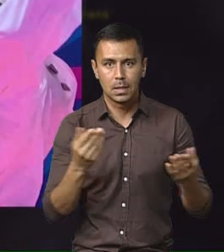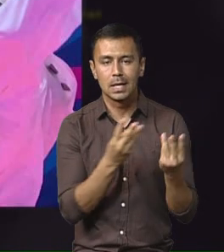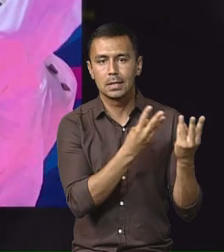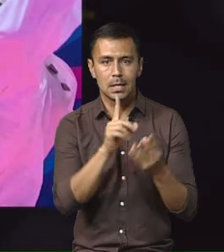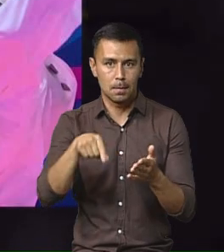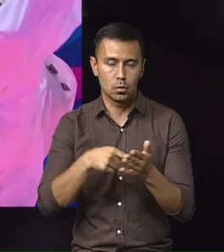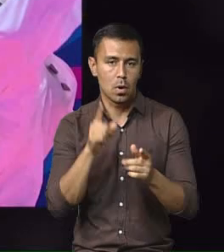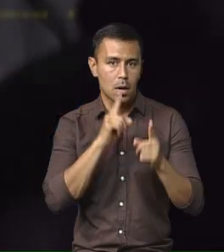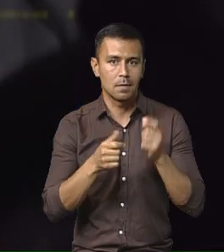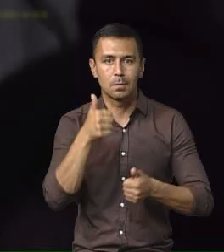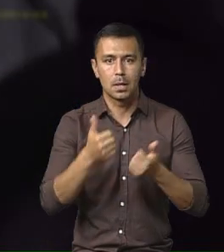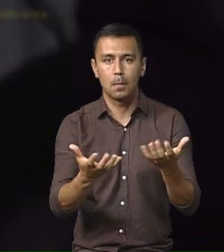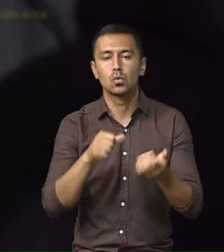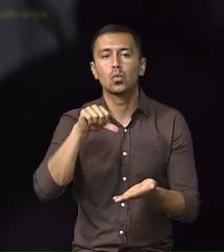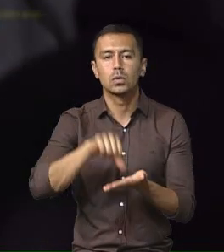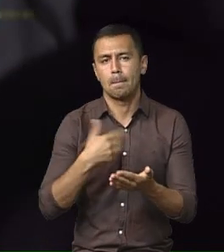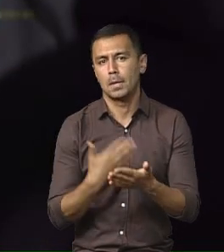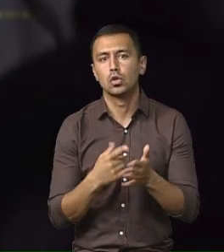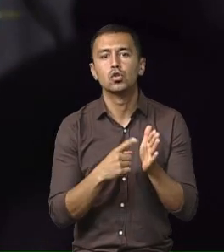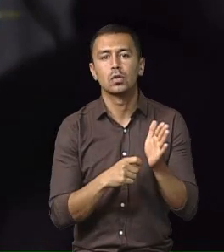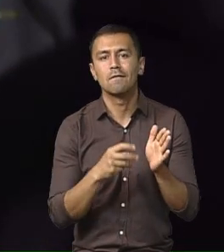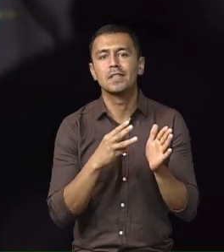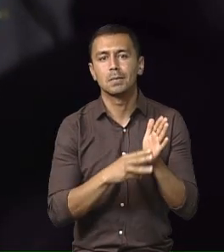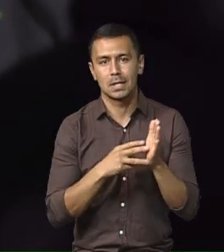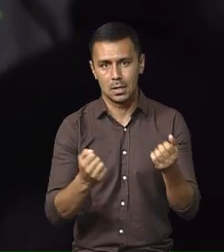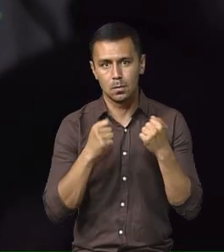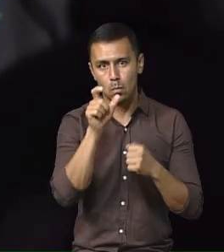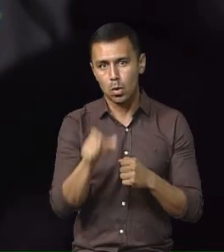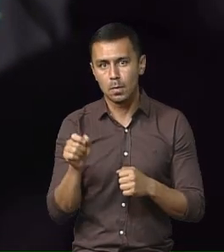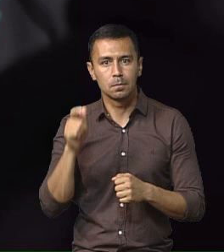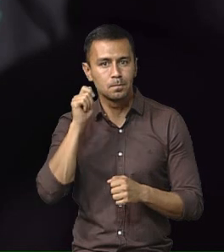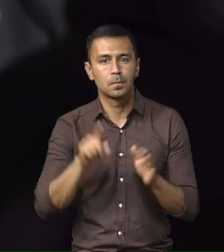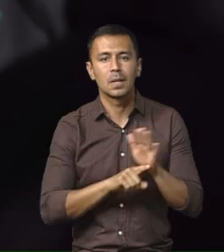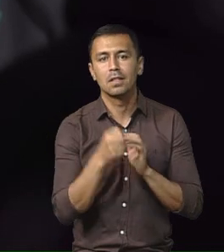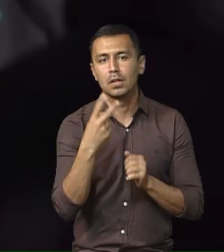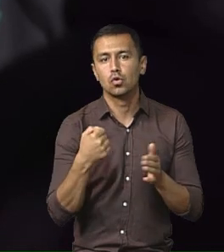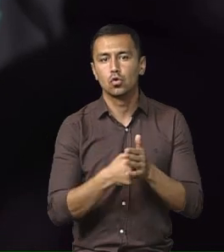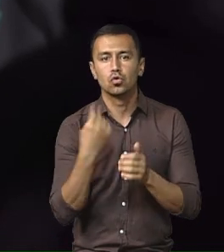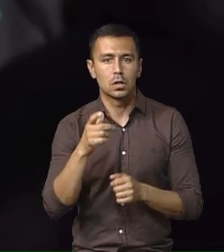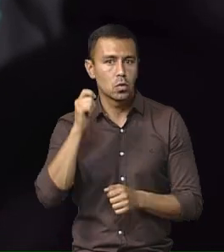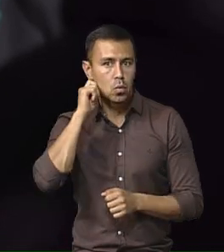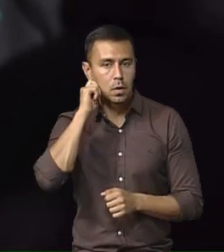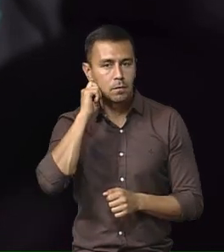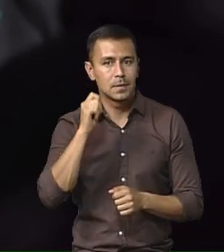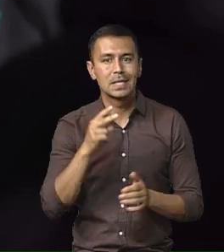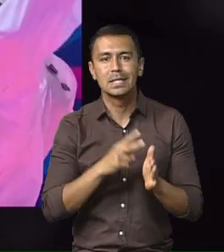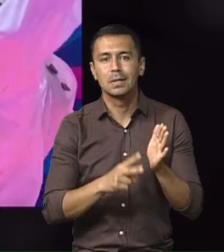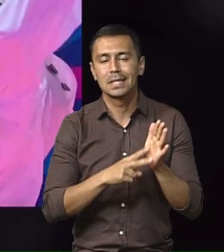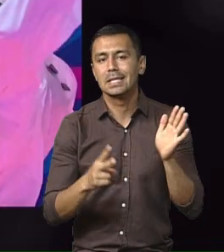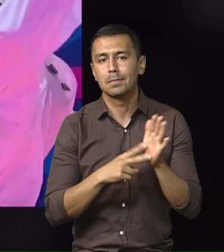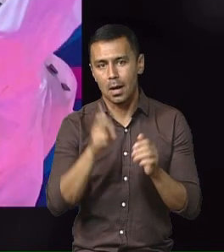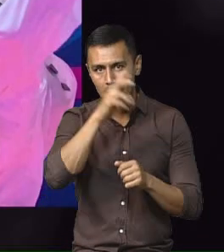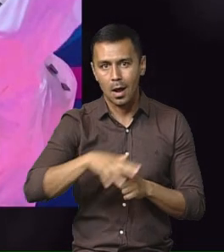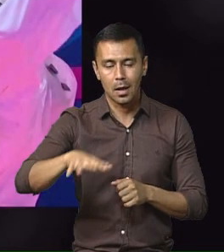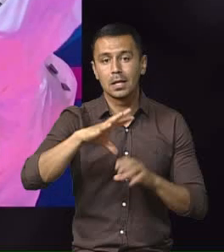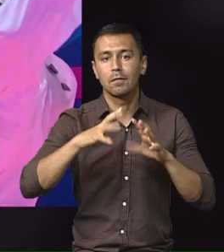міської ради. У змаганнях беруть участь близько 680 спортсменів віком від 12 до 14 років із 77 країн